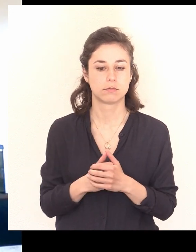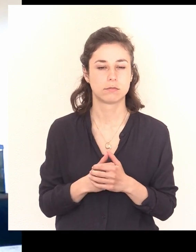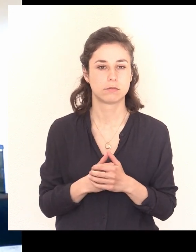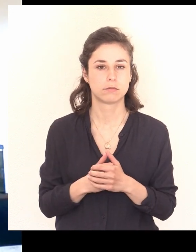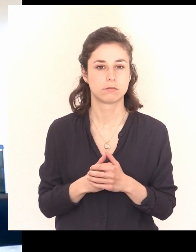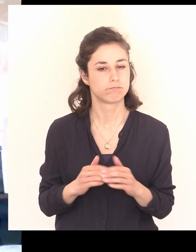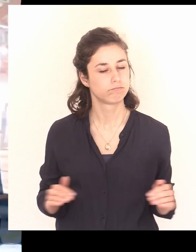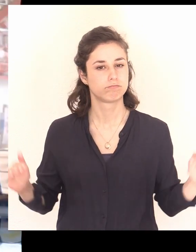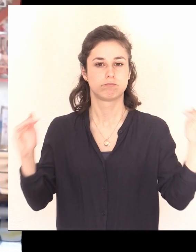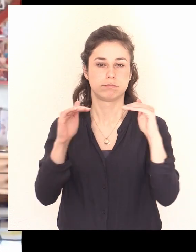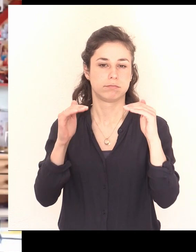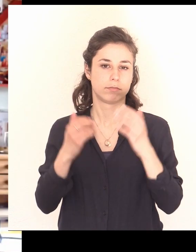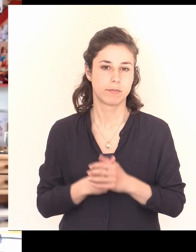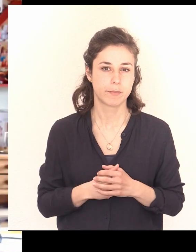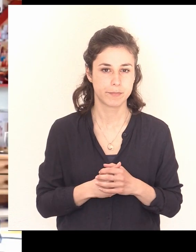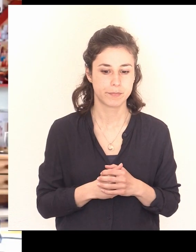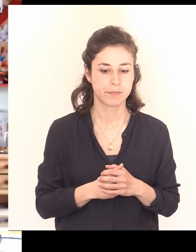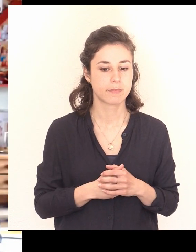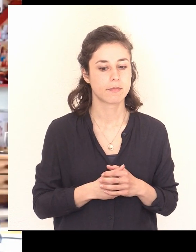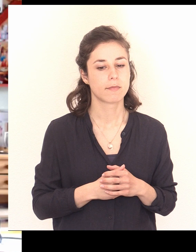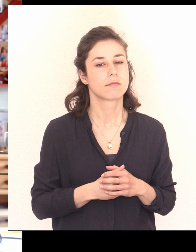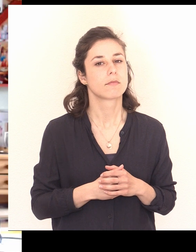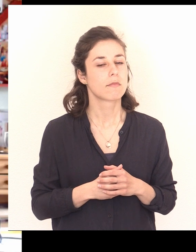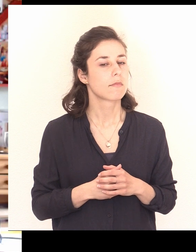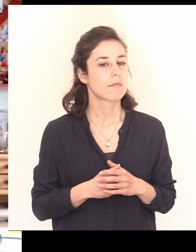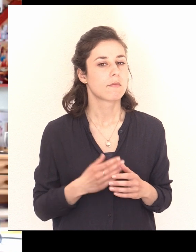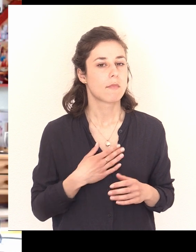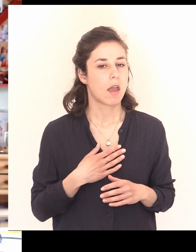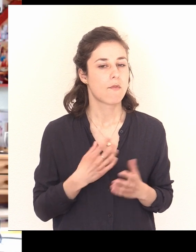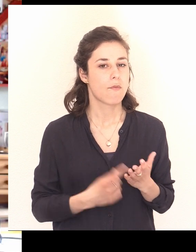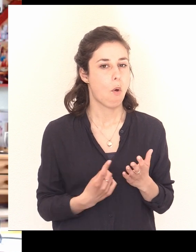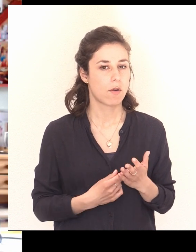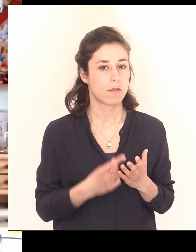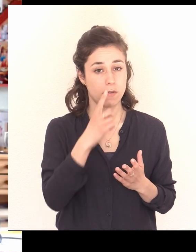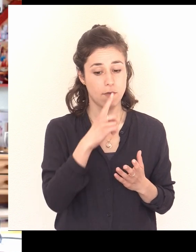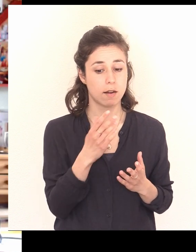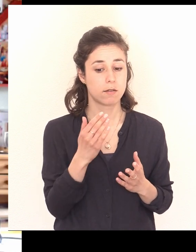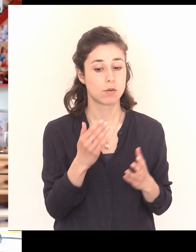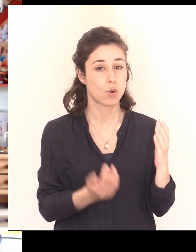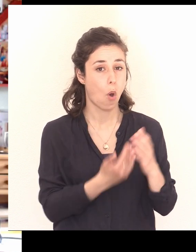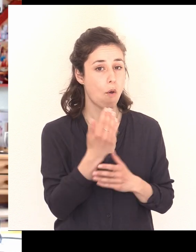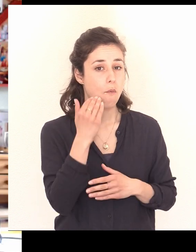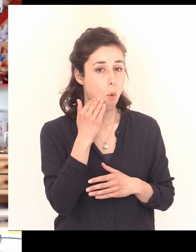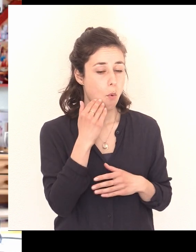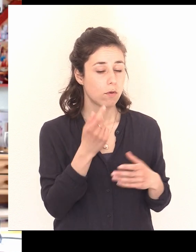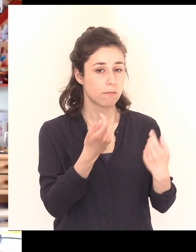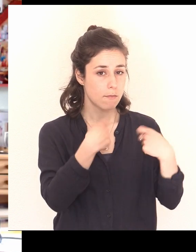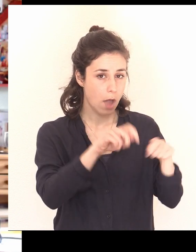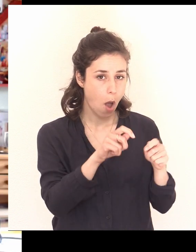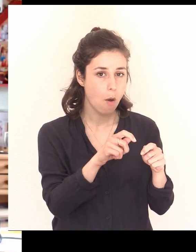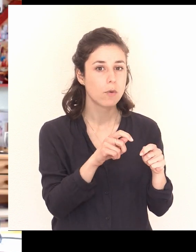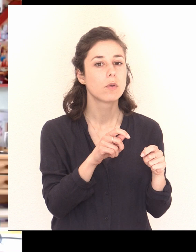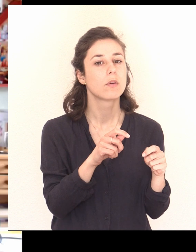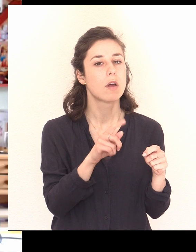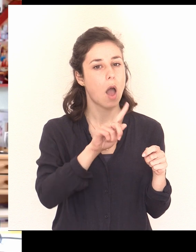volle Gleichberechtigung. Eine meiner Forderungen ist, dass beim Bau von neuen